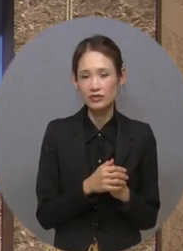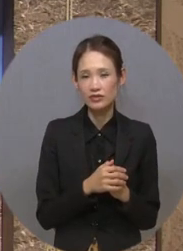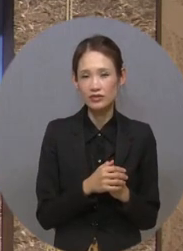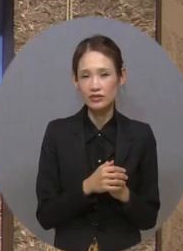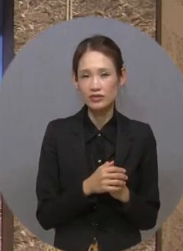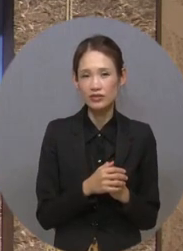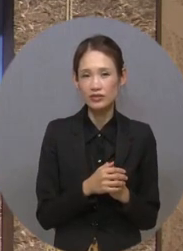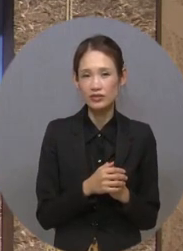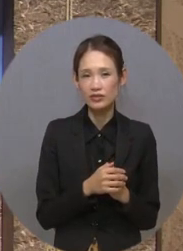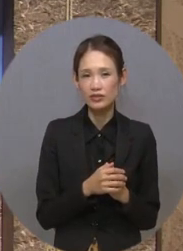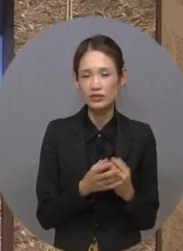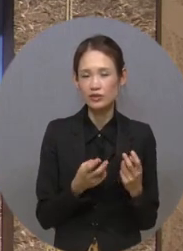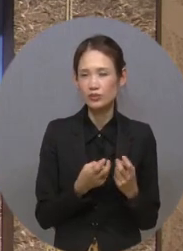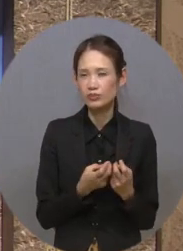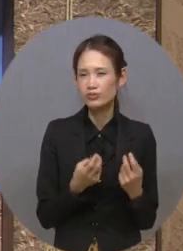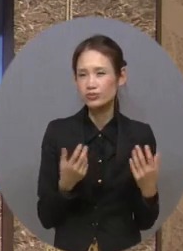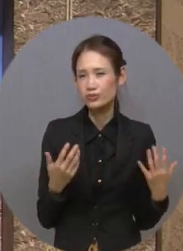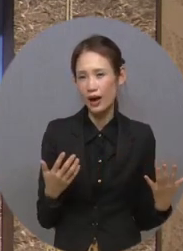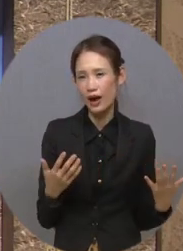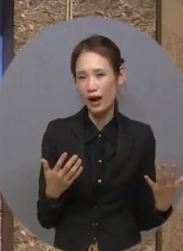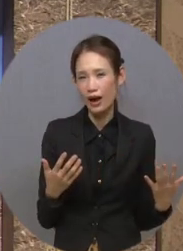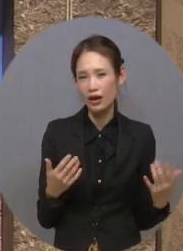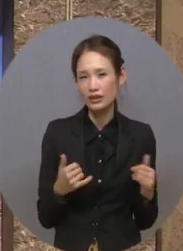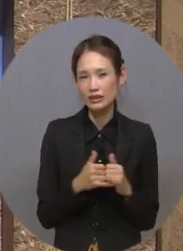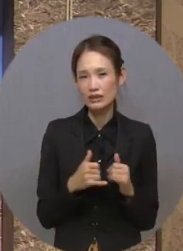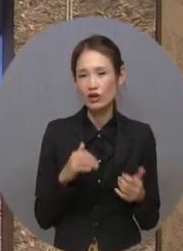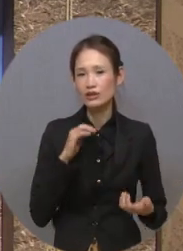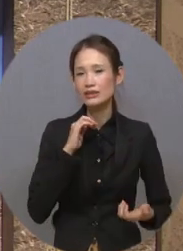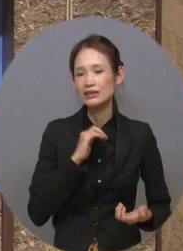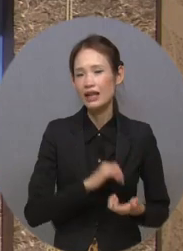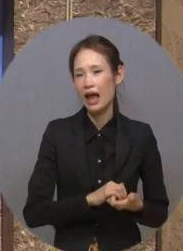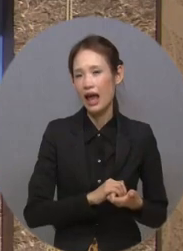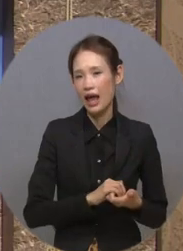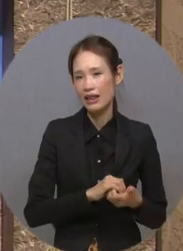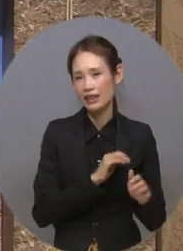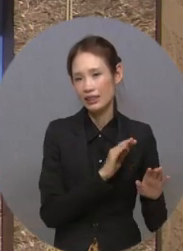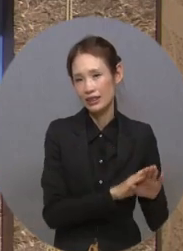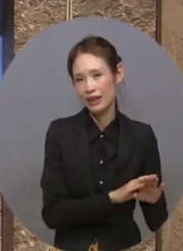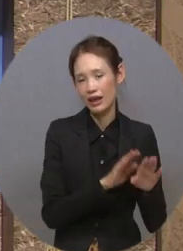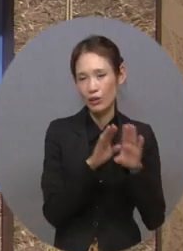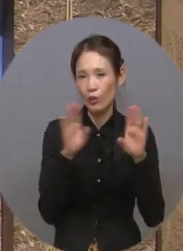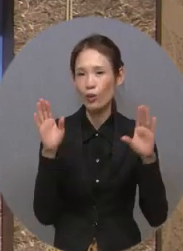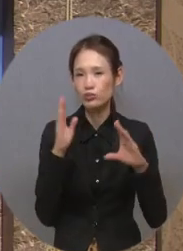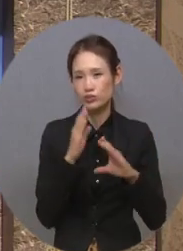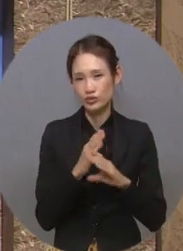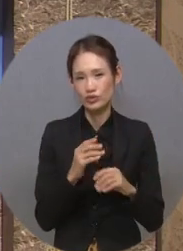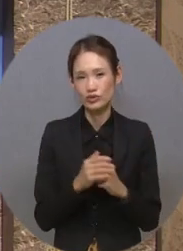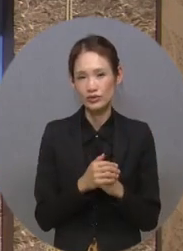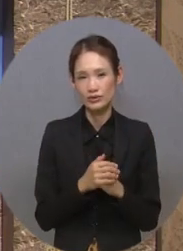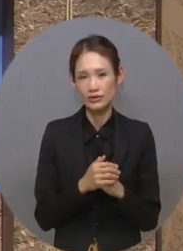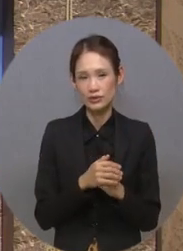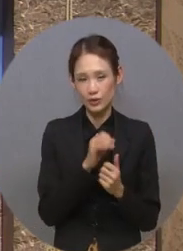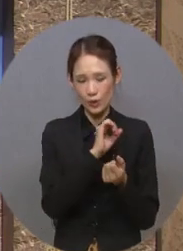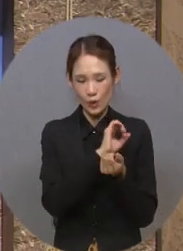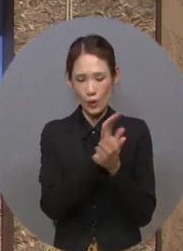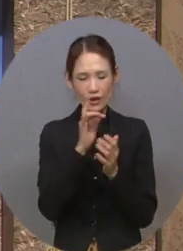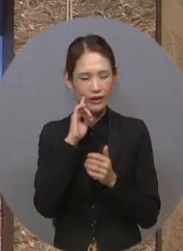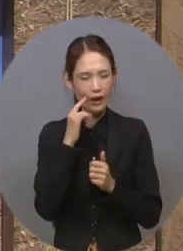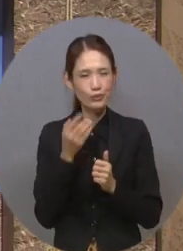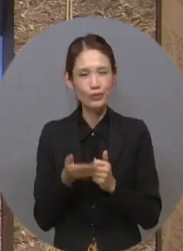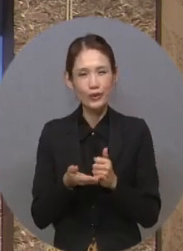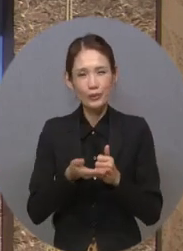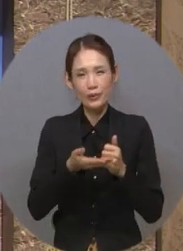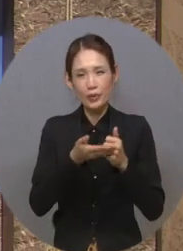이제 어쩔 수 없이 인원 제한을 좀 두고 네. 오픈을 했어요. 그래서 정말 꽃을 잘 가꿔놨는데 아,